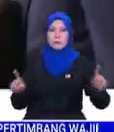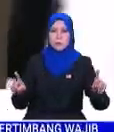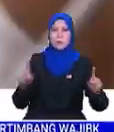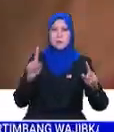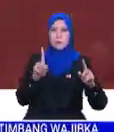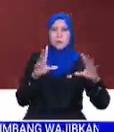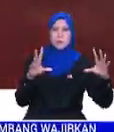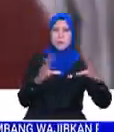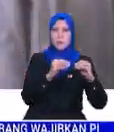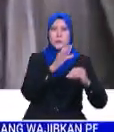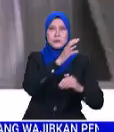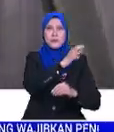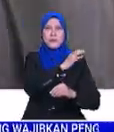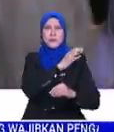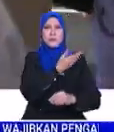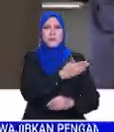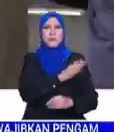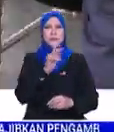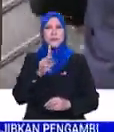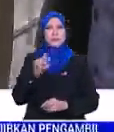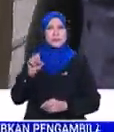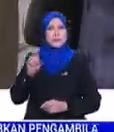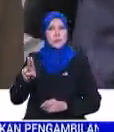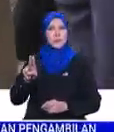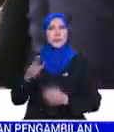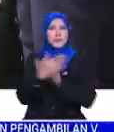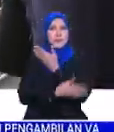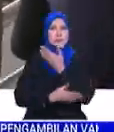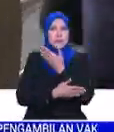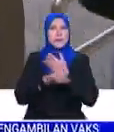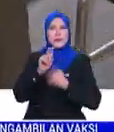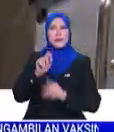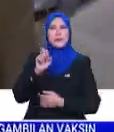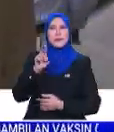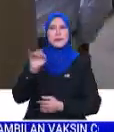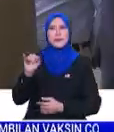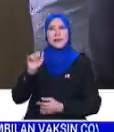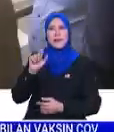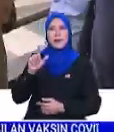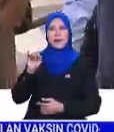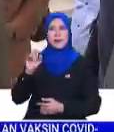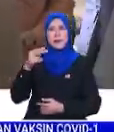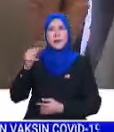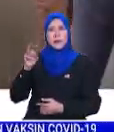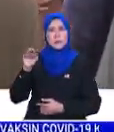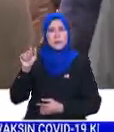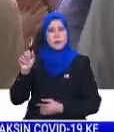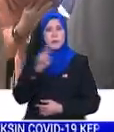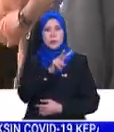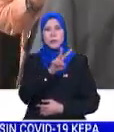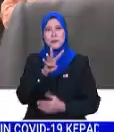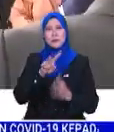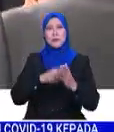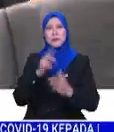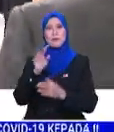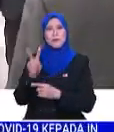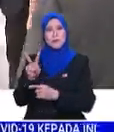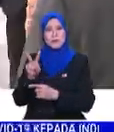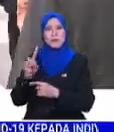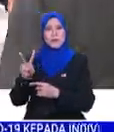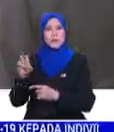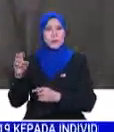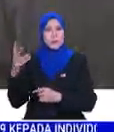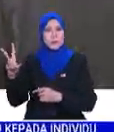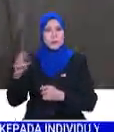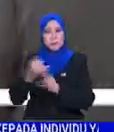satu mesyuarat dipengerusikan bekas Ketua Setiausaha Negara Tan Sri Dr. Ali Hamzah pada 24 Februari 2016,